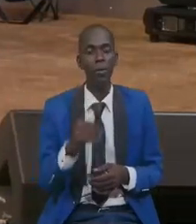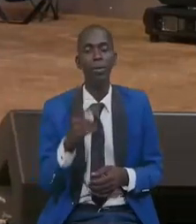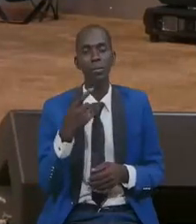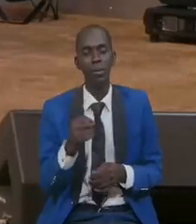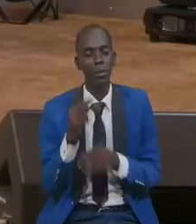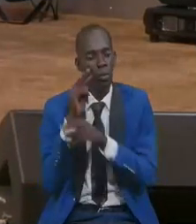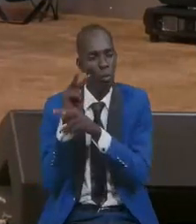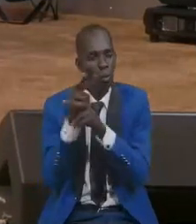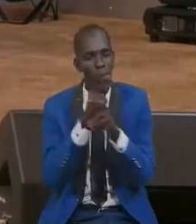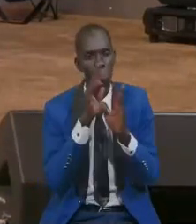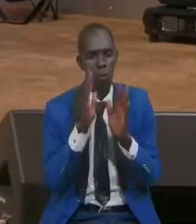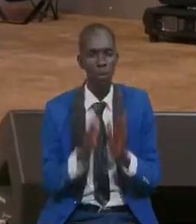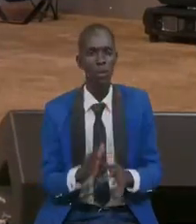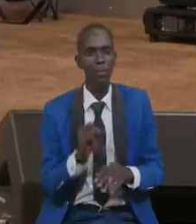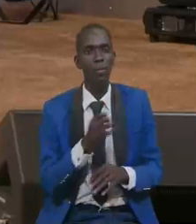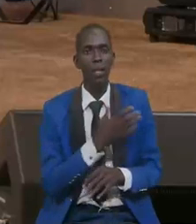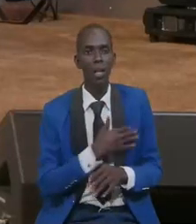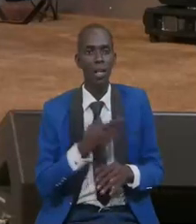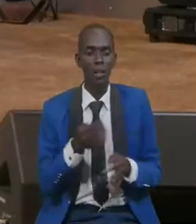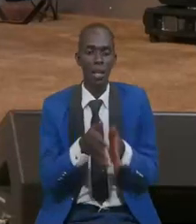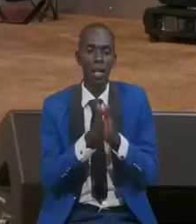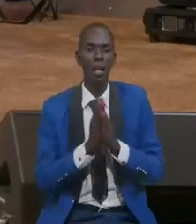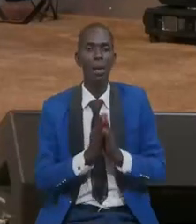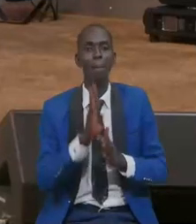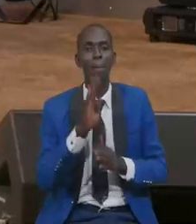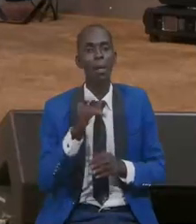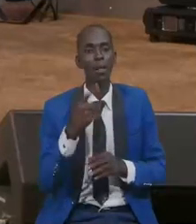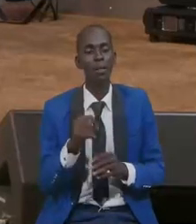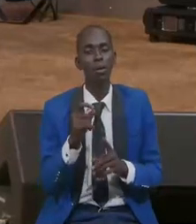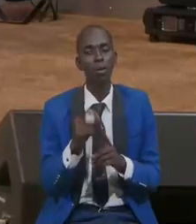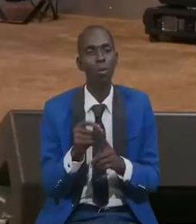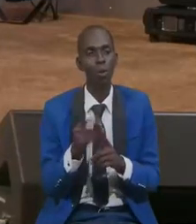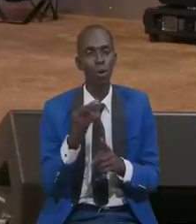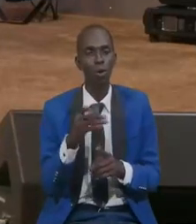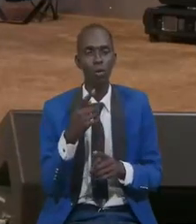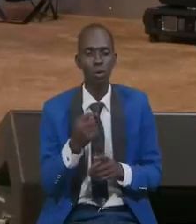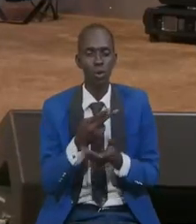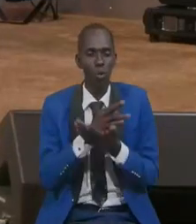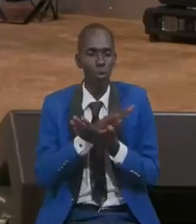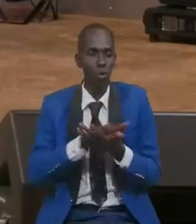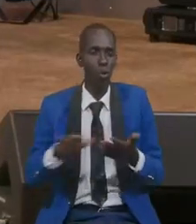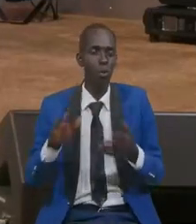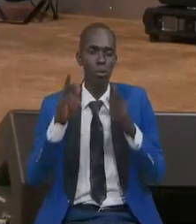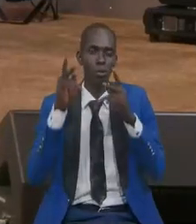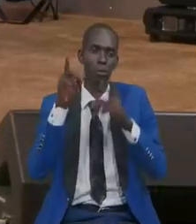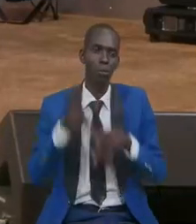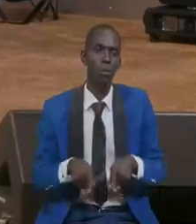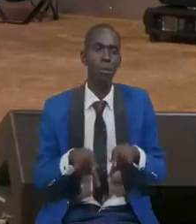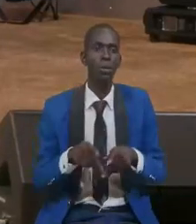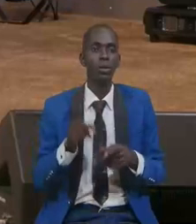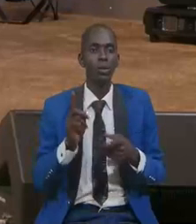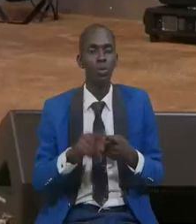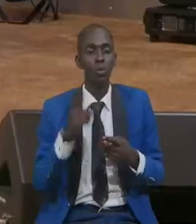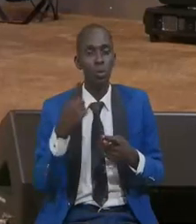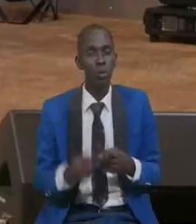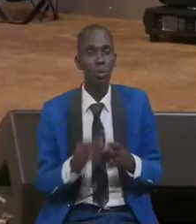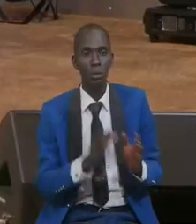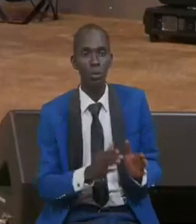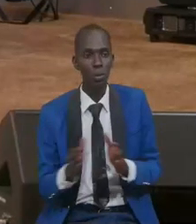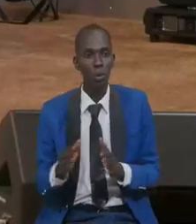Cette résolution est un ordre des saints, afin que les vivants sachent que